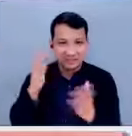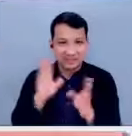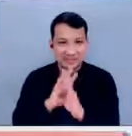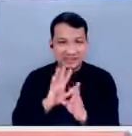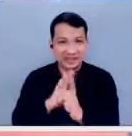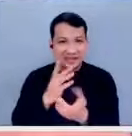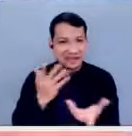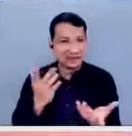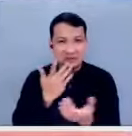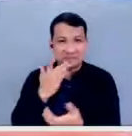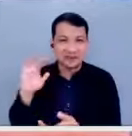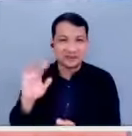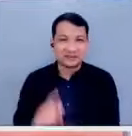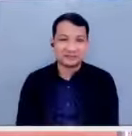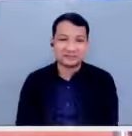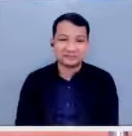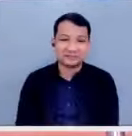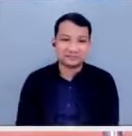Masarap.